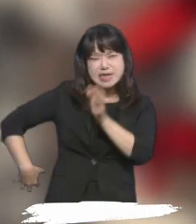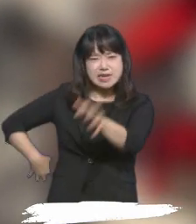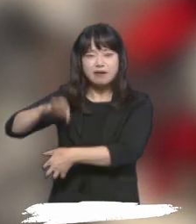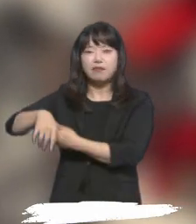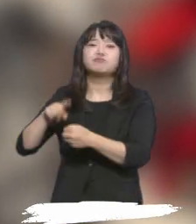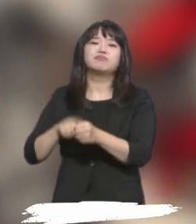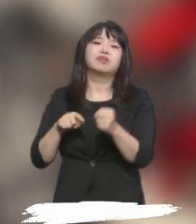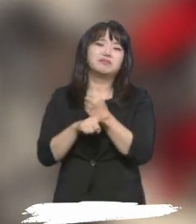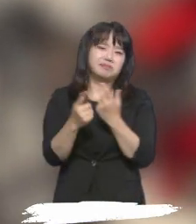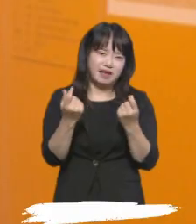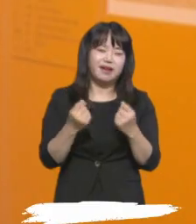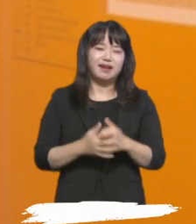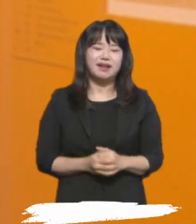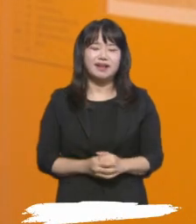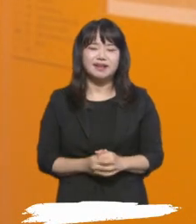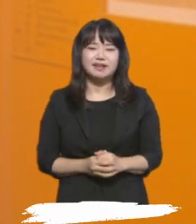위함입니다.